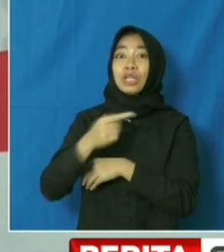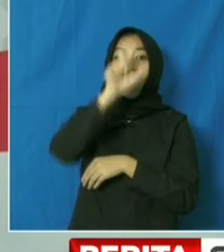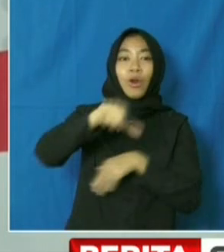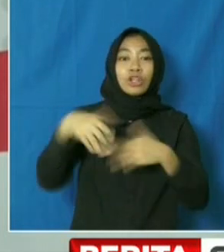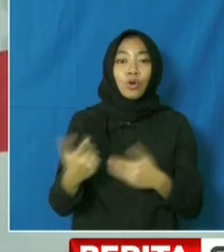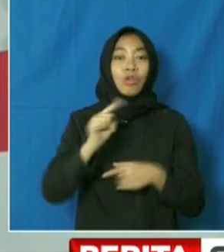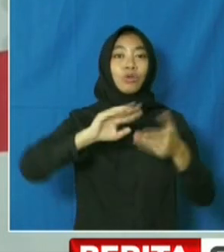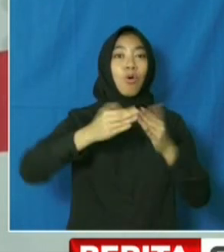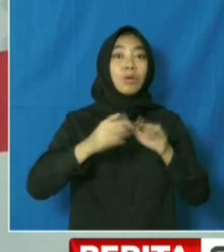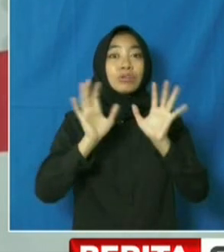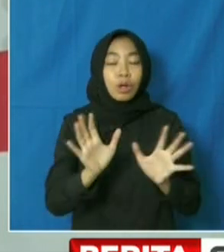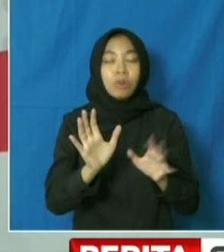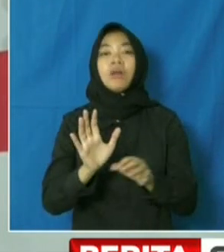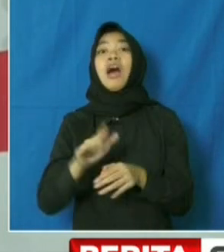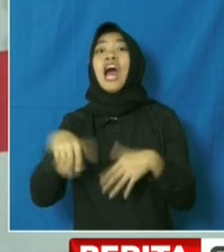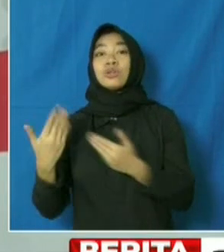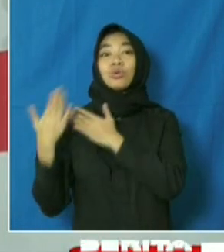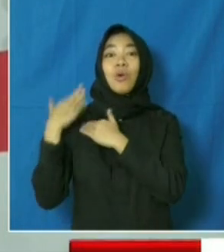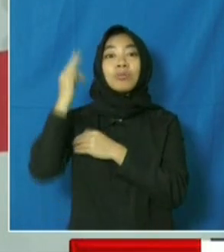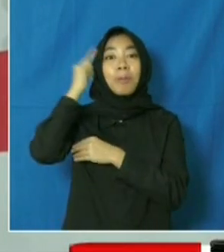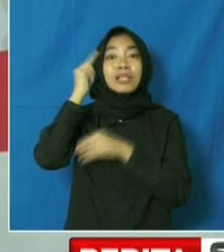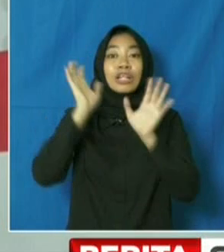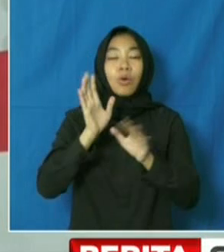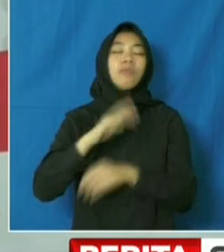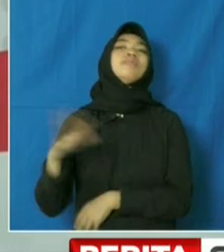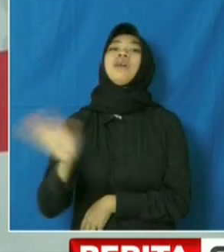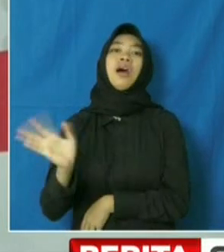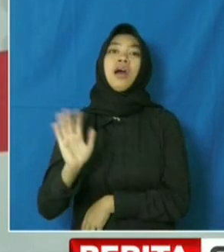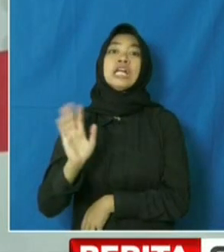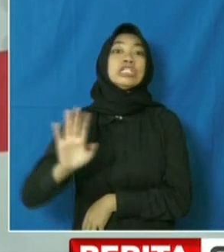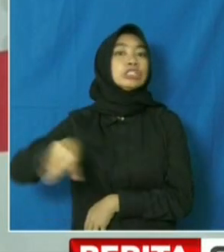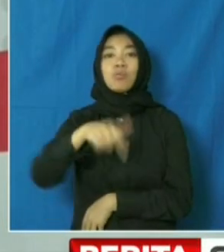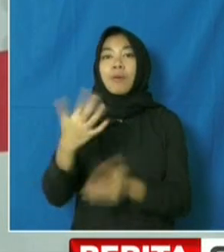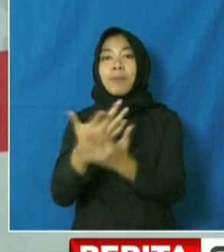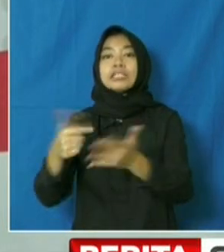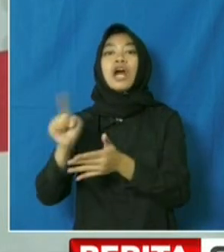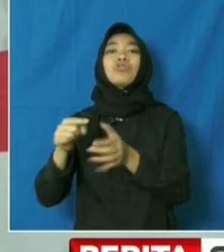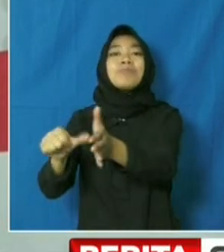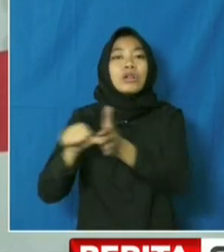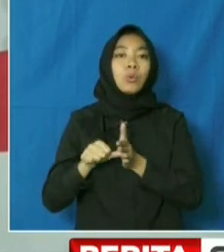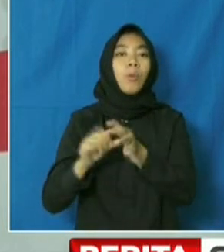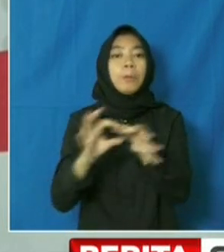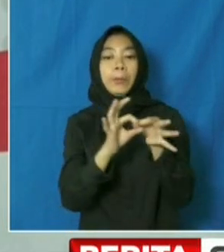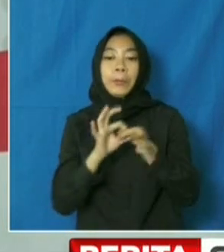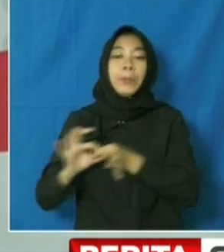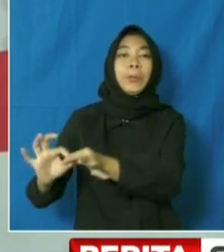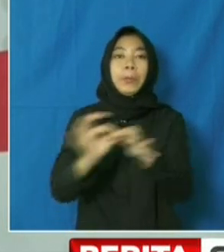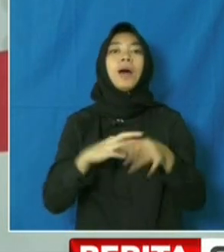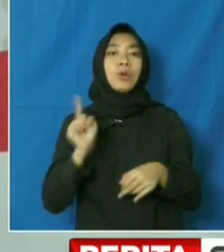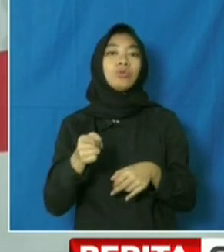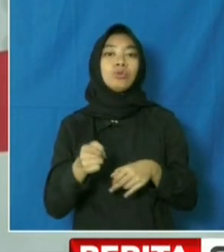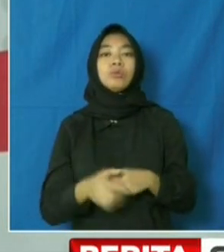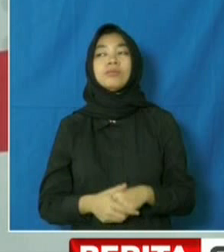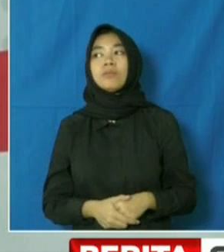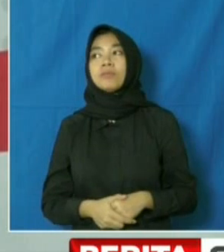bisa hanya dan dibebankan kepada pemerintah semata tanpa kontribusi dan juga partisipasi publik secara keseluruhan